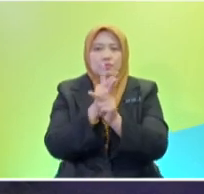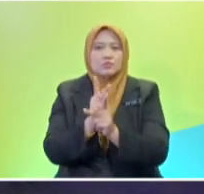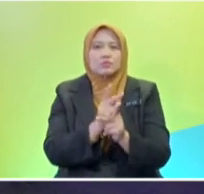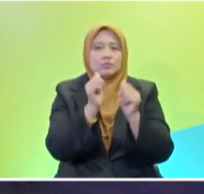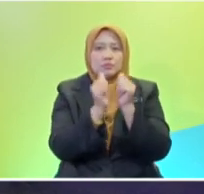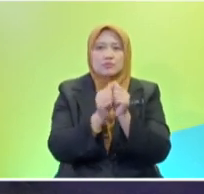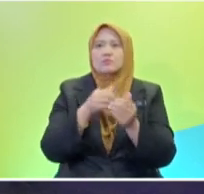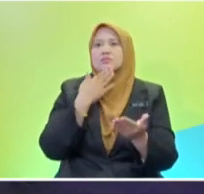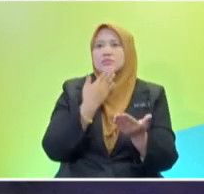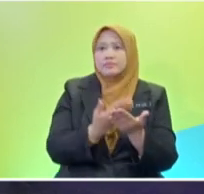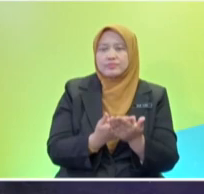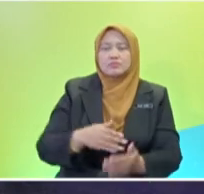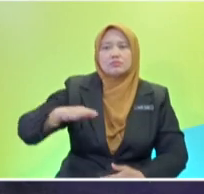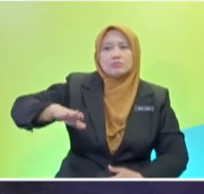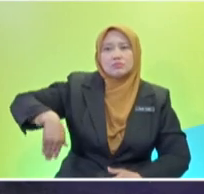berpisah